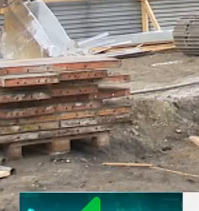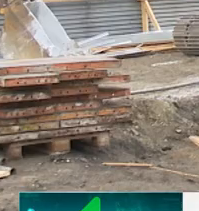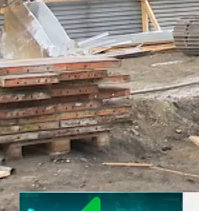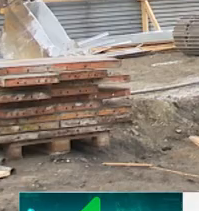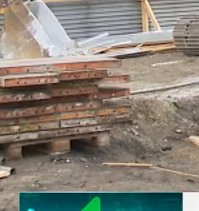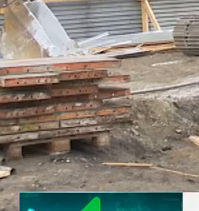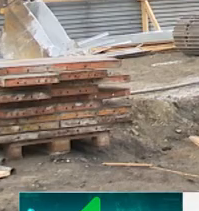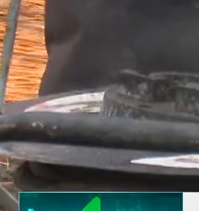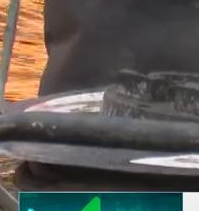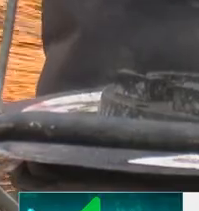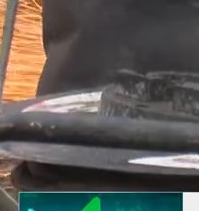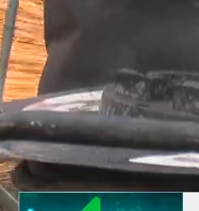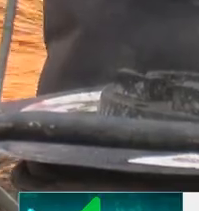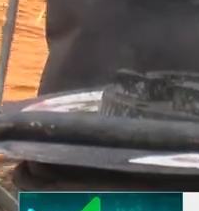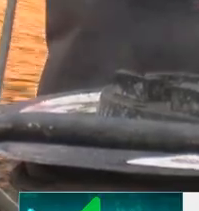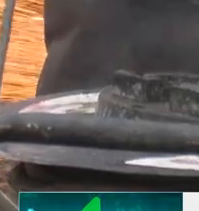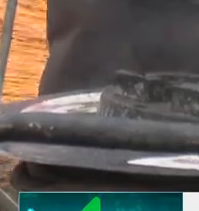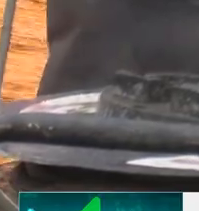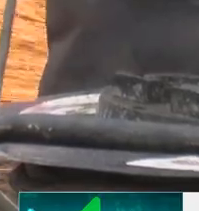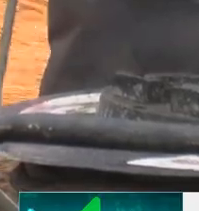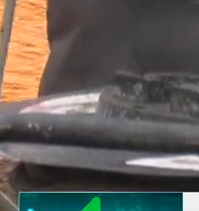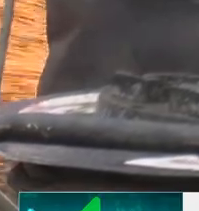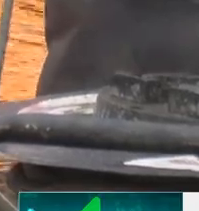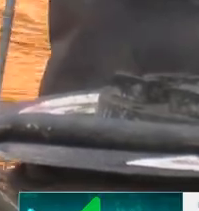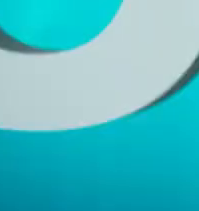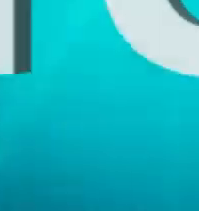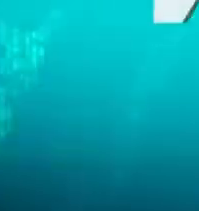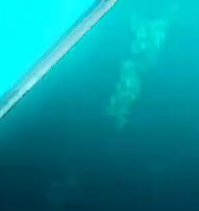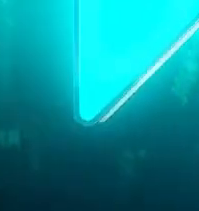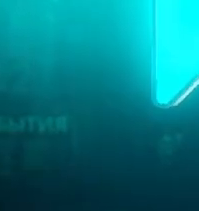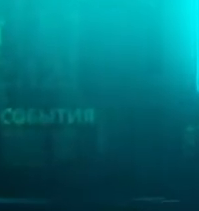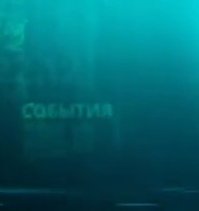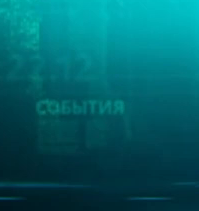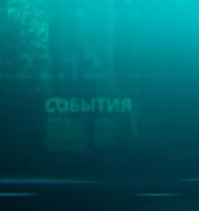Для удобства пассажиров в Невельске строится современная автостанция.